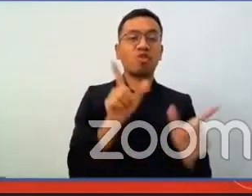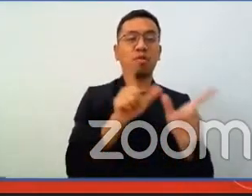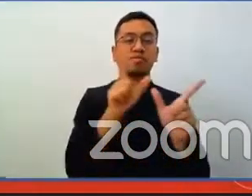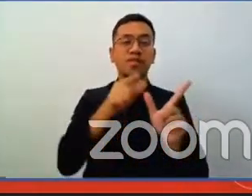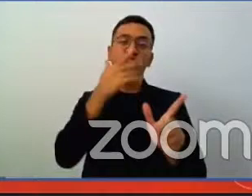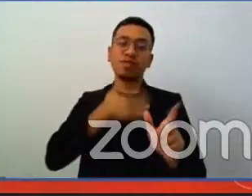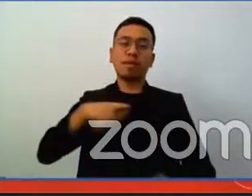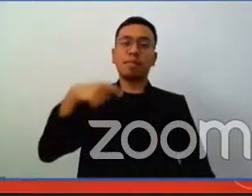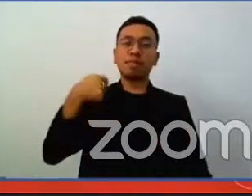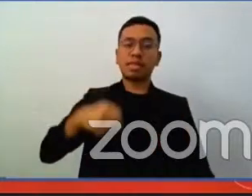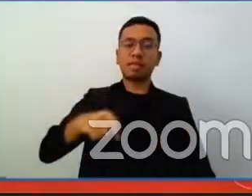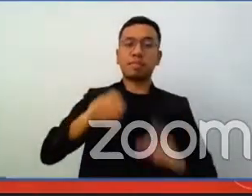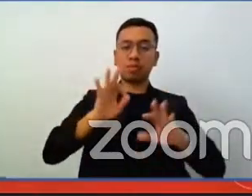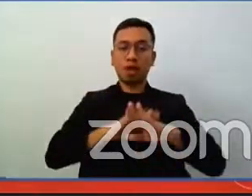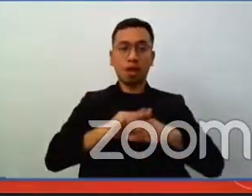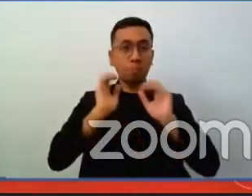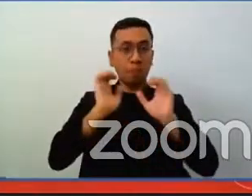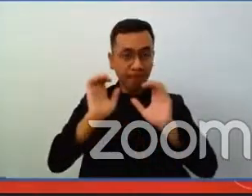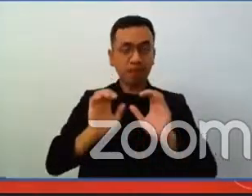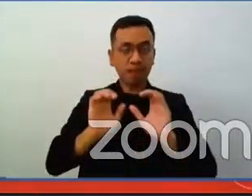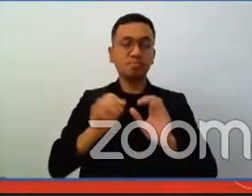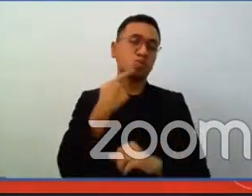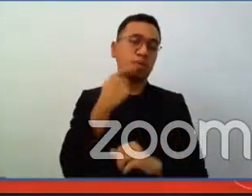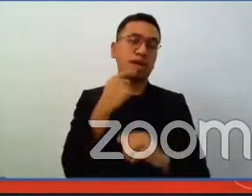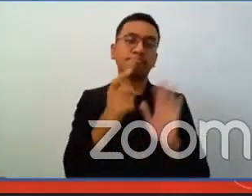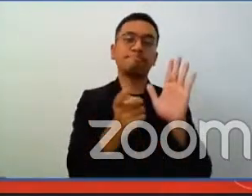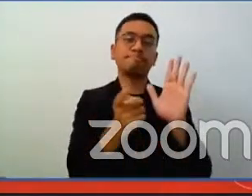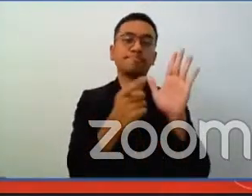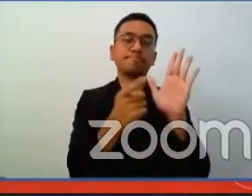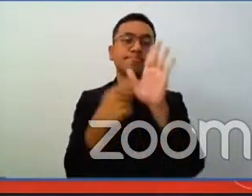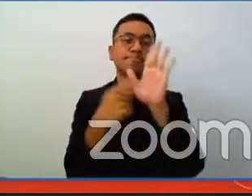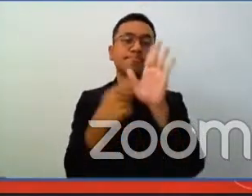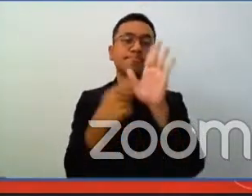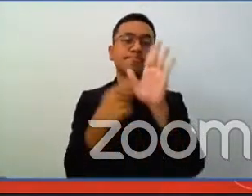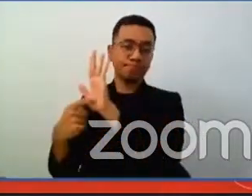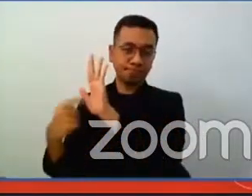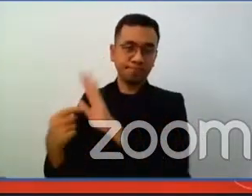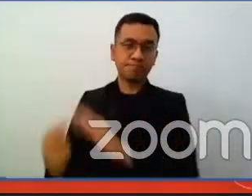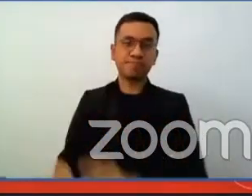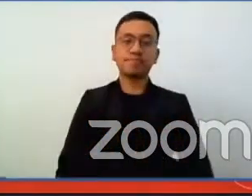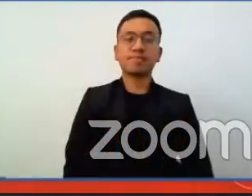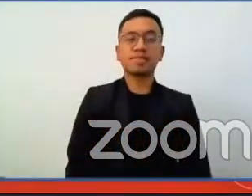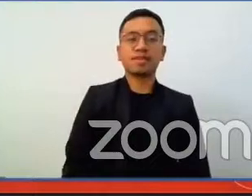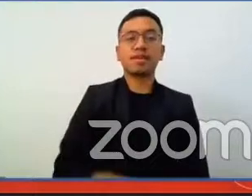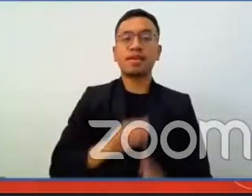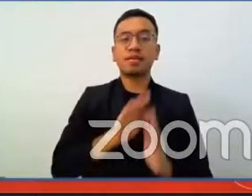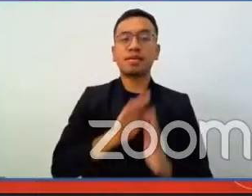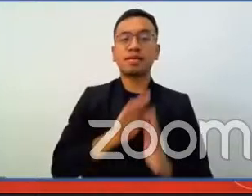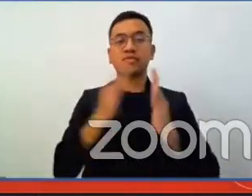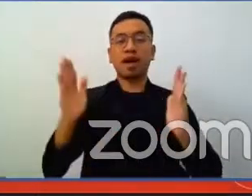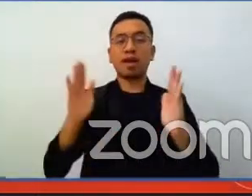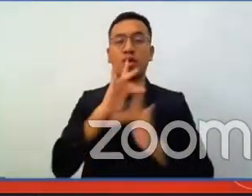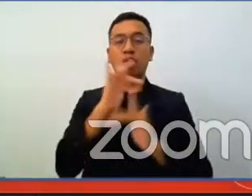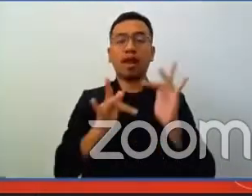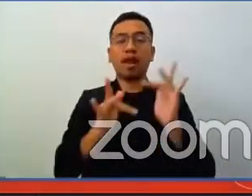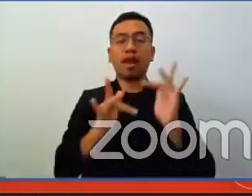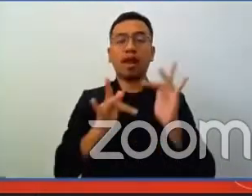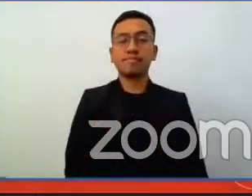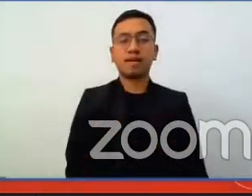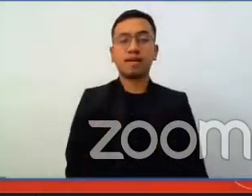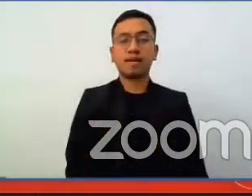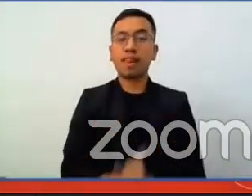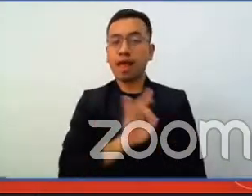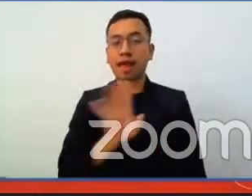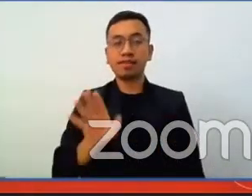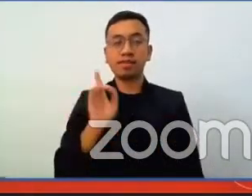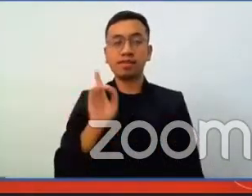bisa mengaksesnya. Oke, seperti ini. Ini kalau yang di pustaka maya. Kemudian saya tunjukkan satu lagi